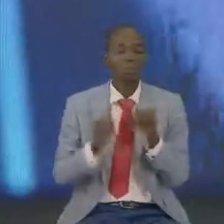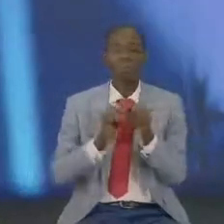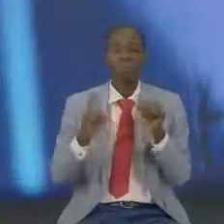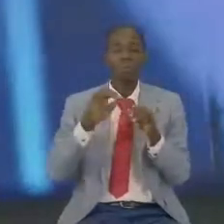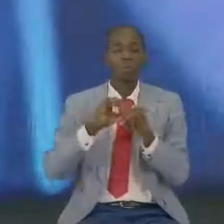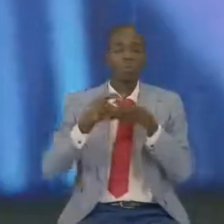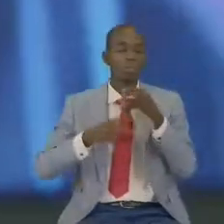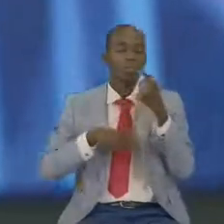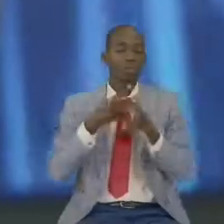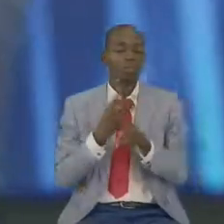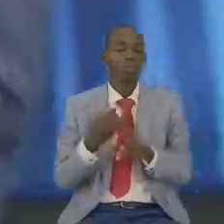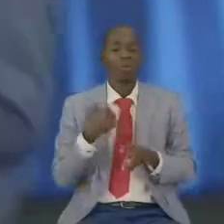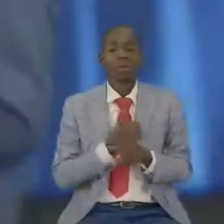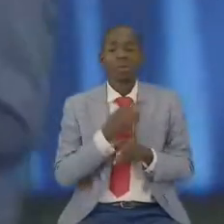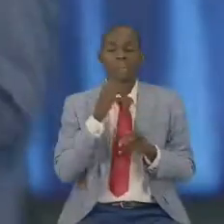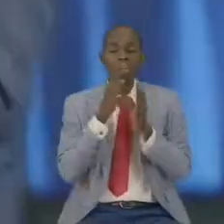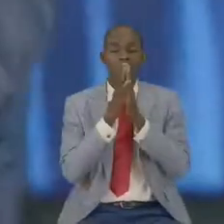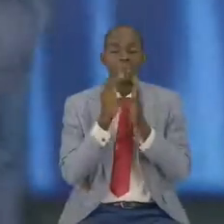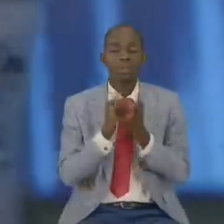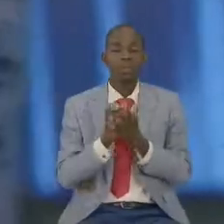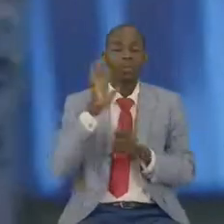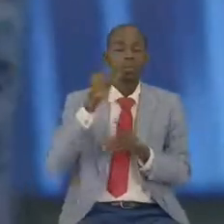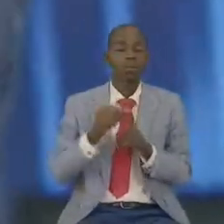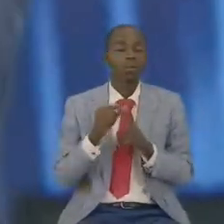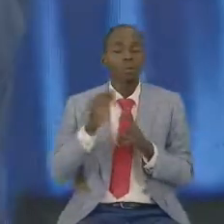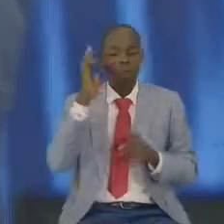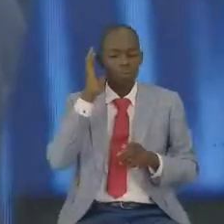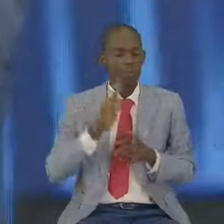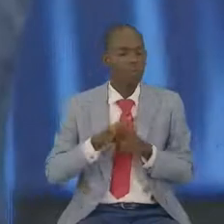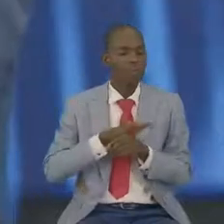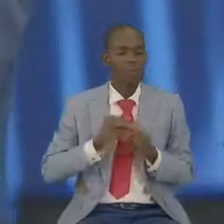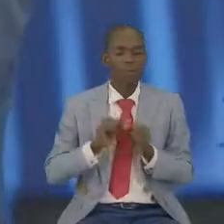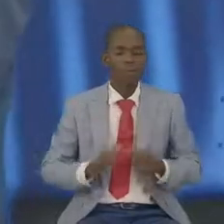prions que ta parole impacte chaque vie